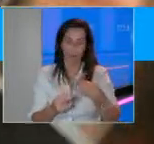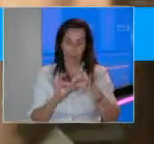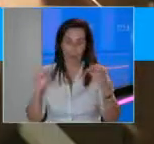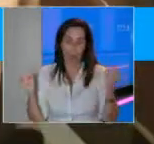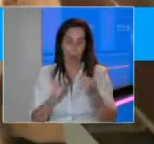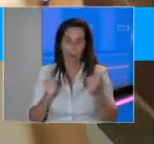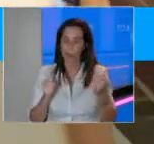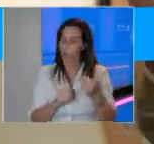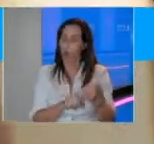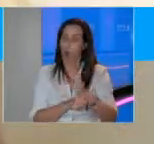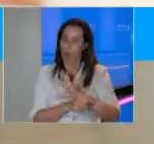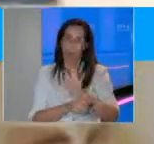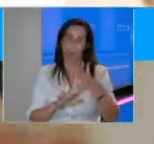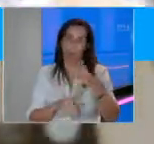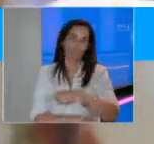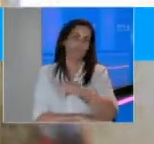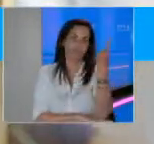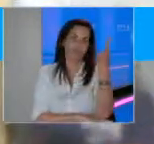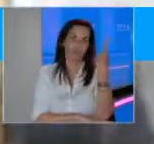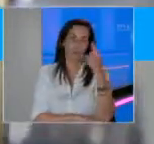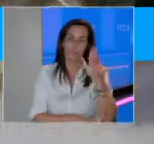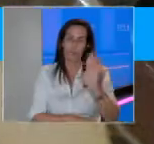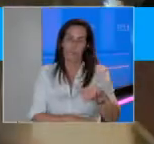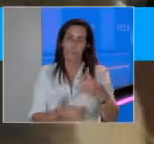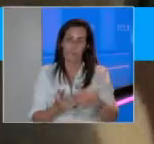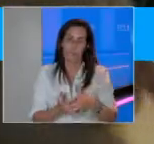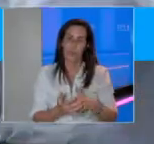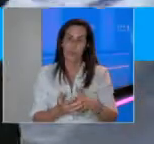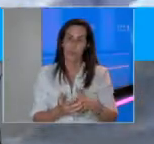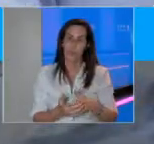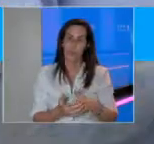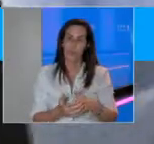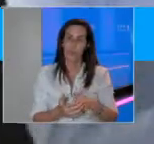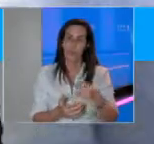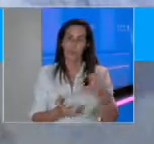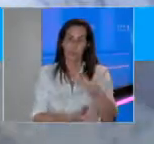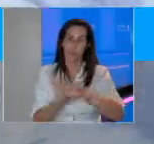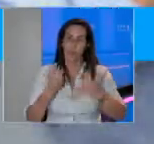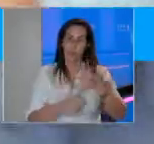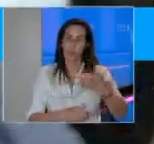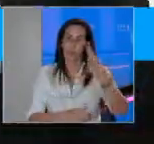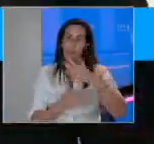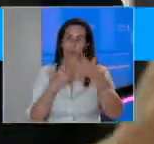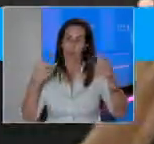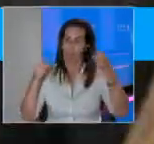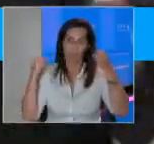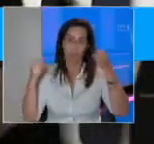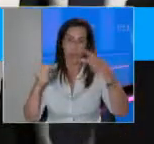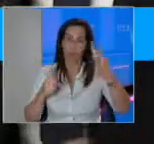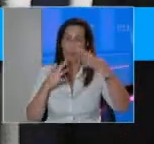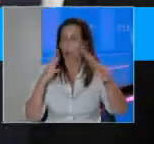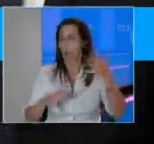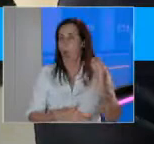לחורף, ובחורף הקורונה יכולה להשתולל, והאבטלה יכולה לגעות עוד יותר, והכאוס יכול להיות גדול, וההפגנות יכולות